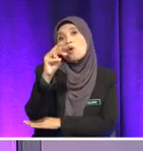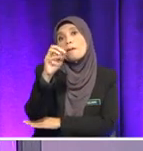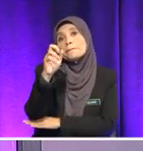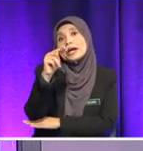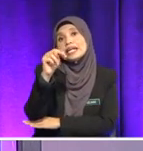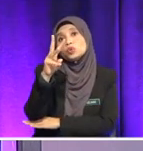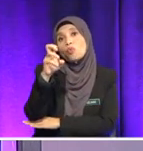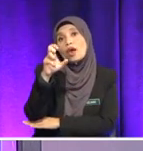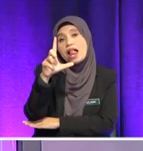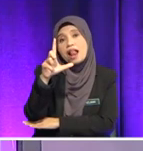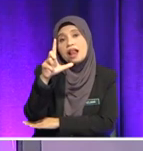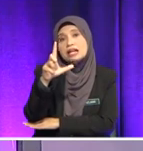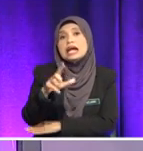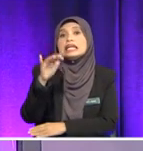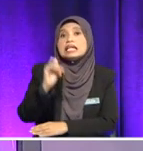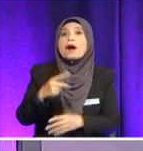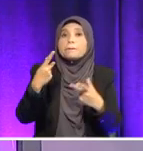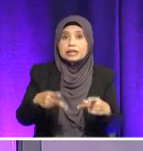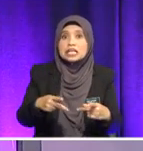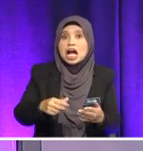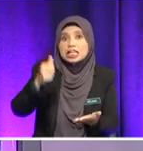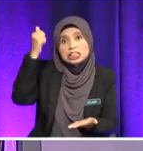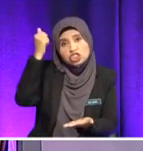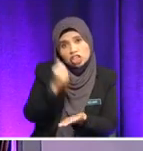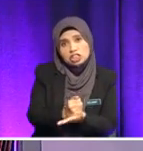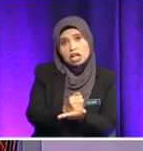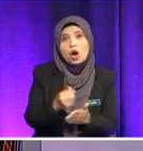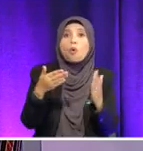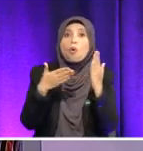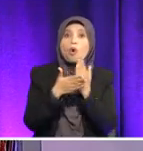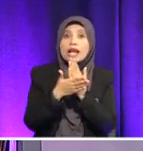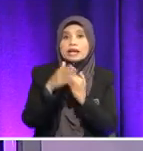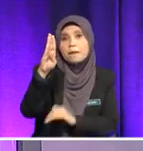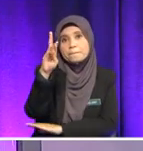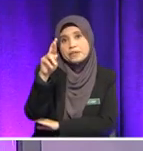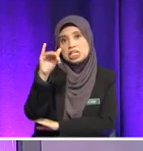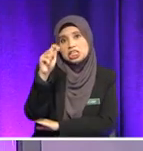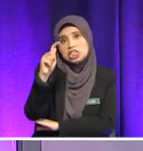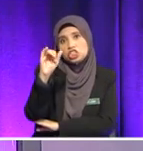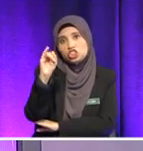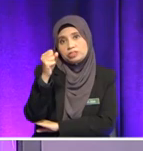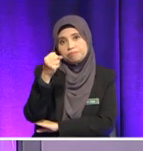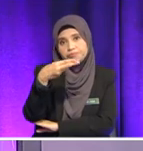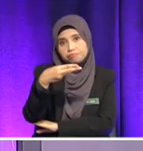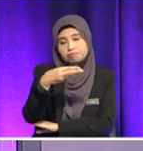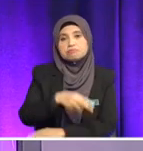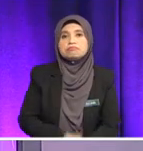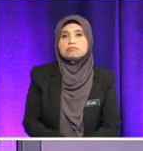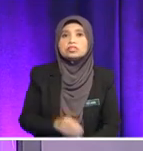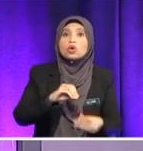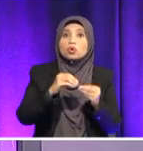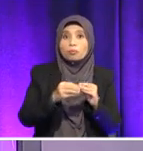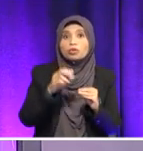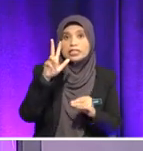negara-negara yang pernah dijajah oleh British itu Langkah kedua Langkah ketiga